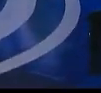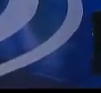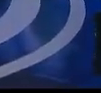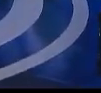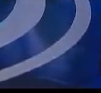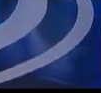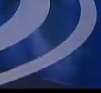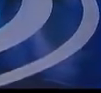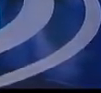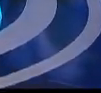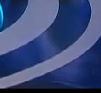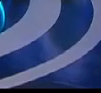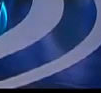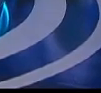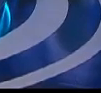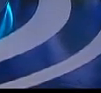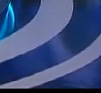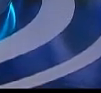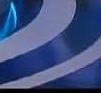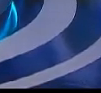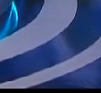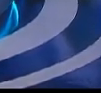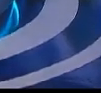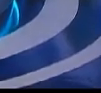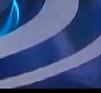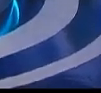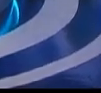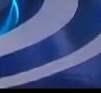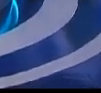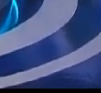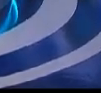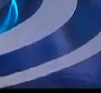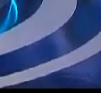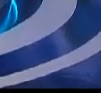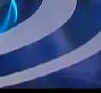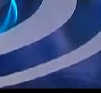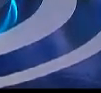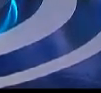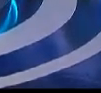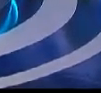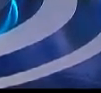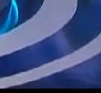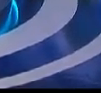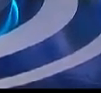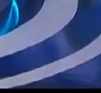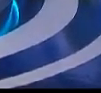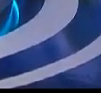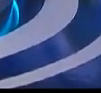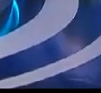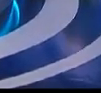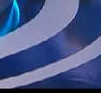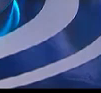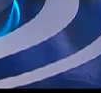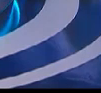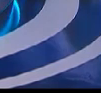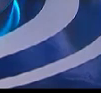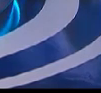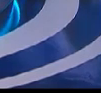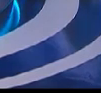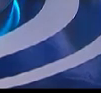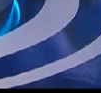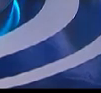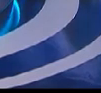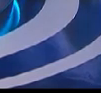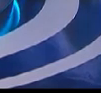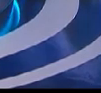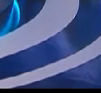75 tahun menjadi saluran maklumat sahih, RPM terus unggul. Berita perdana edisi Ahad 4 April, saya Fakil